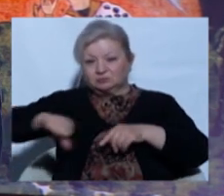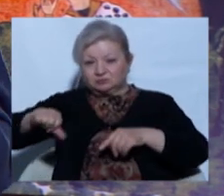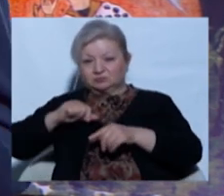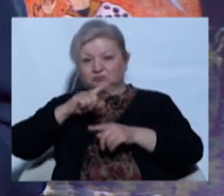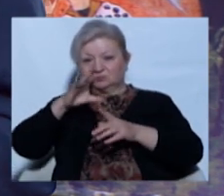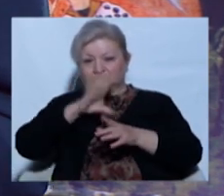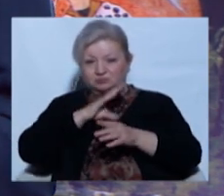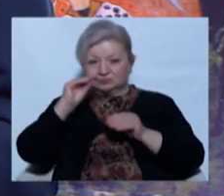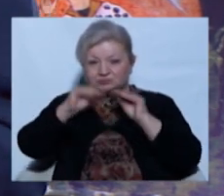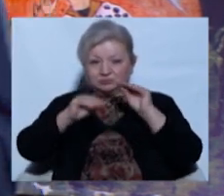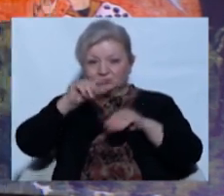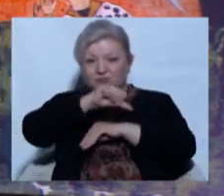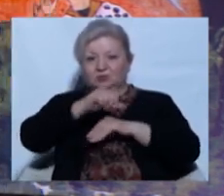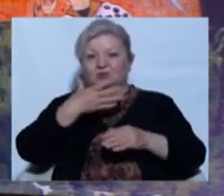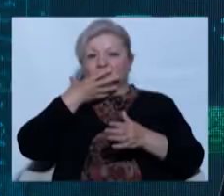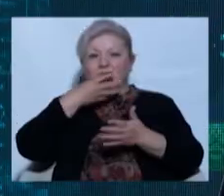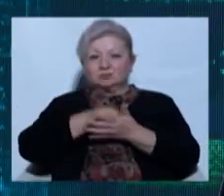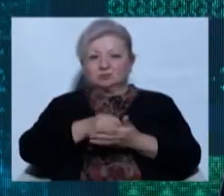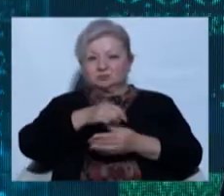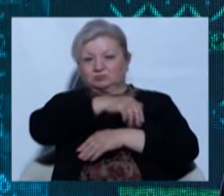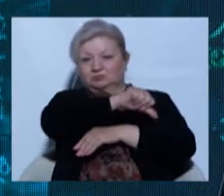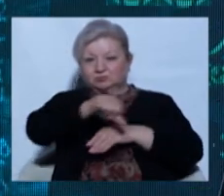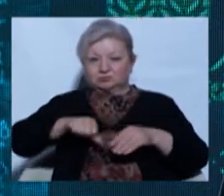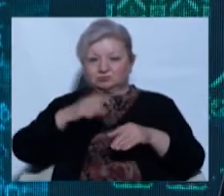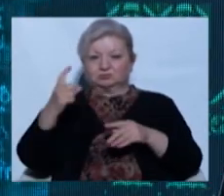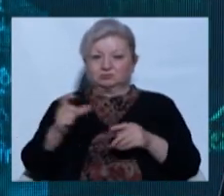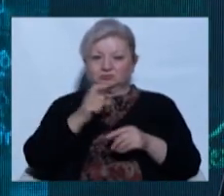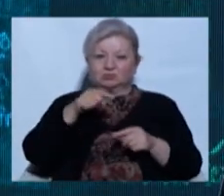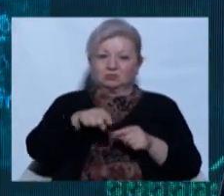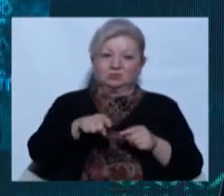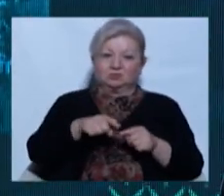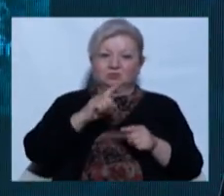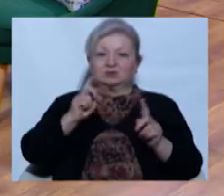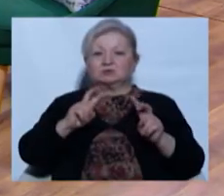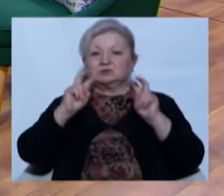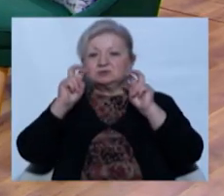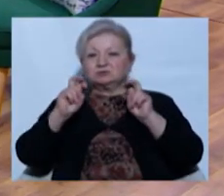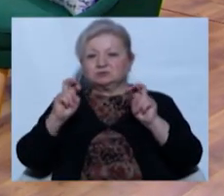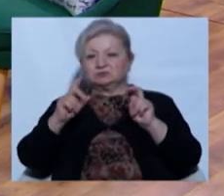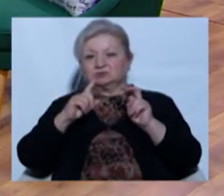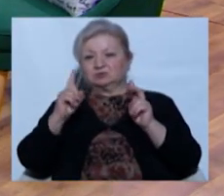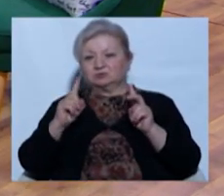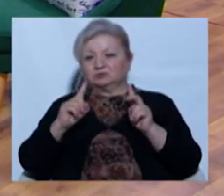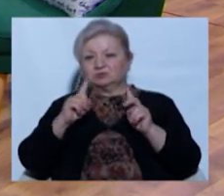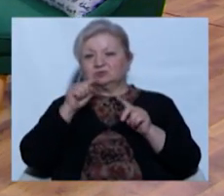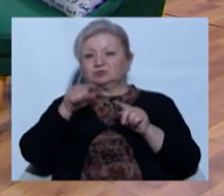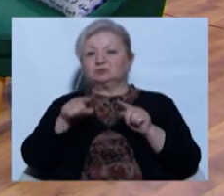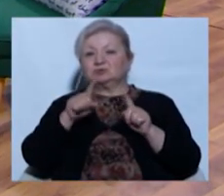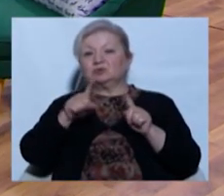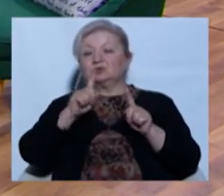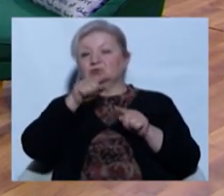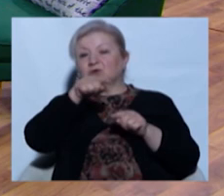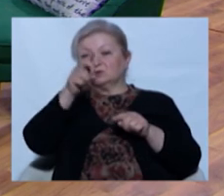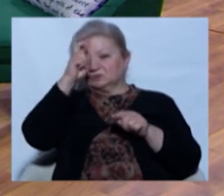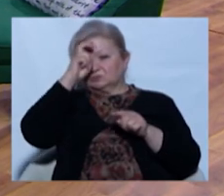რაღაცნაირი თავიანთი იდენტობა გაუჩნდება, ანუ იდენტობა გულისხმობს, რომ რაღაცა ნიშანი, რომლითაც ისინი, ის